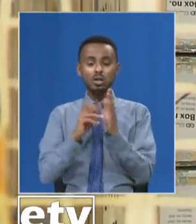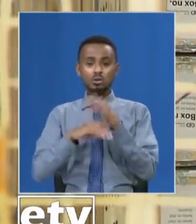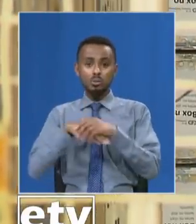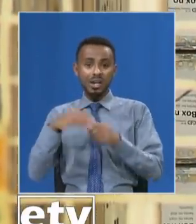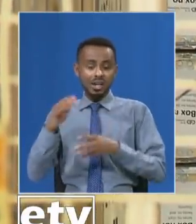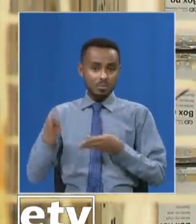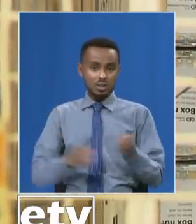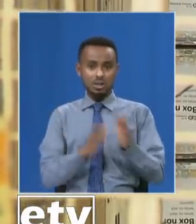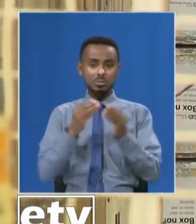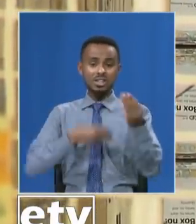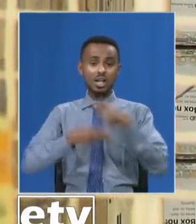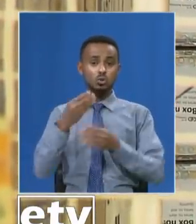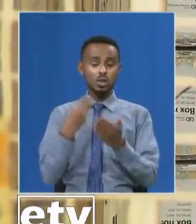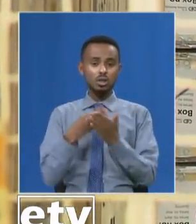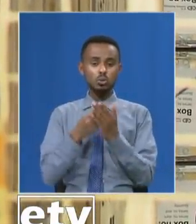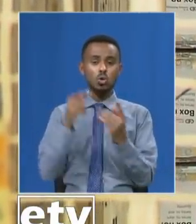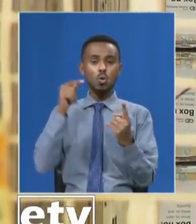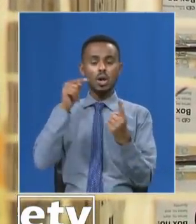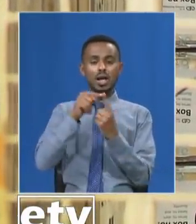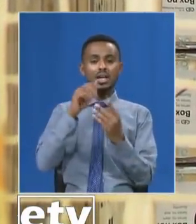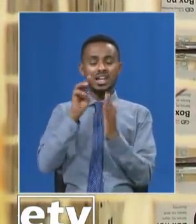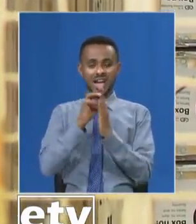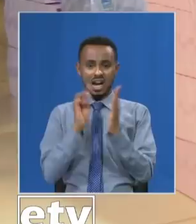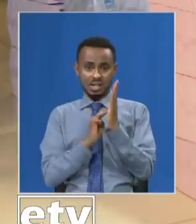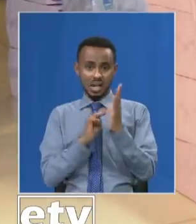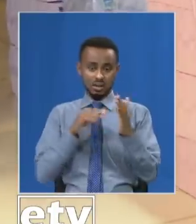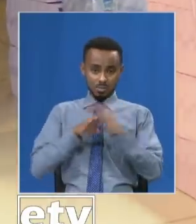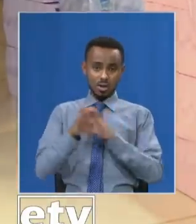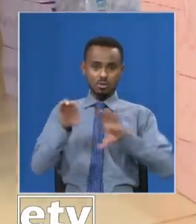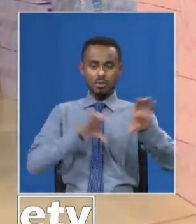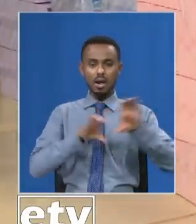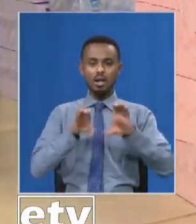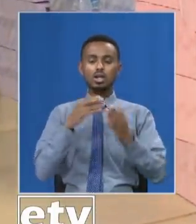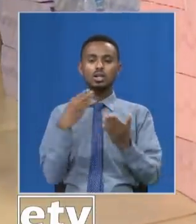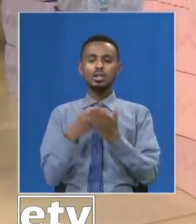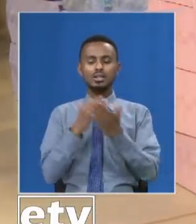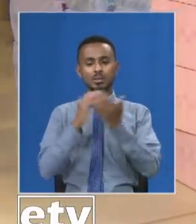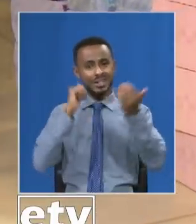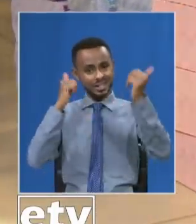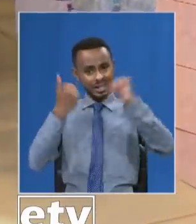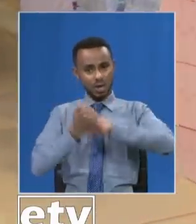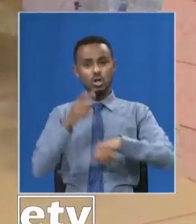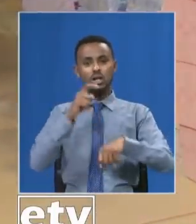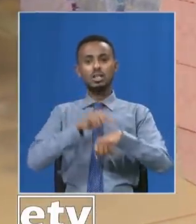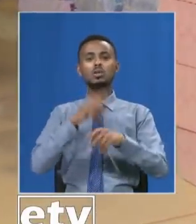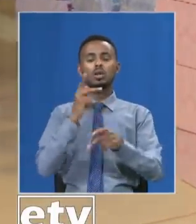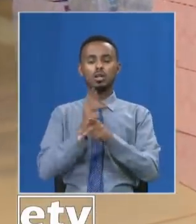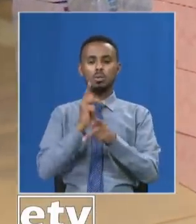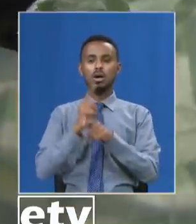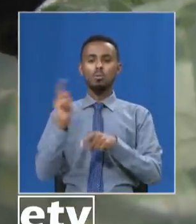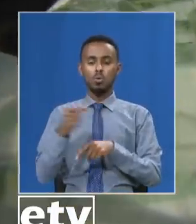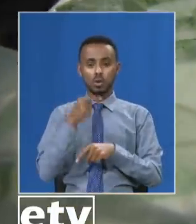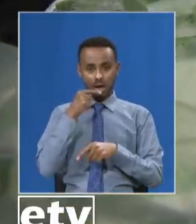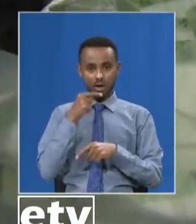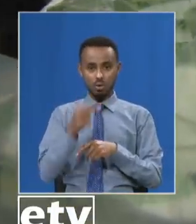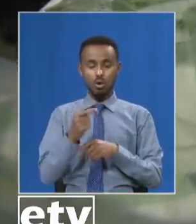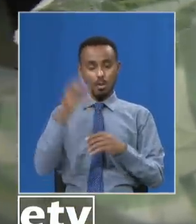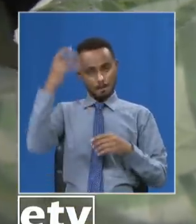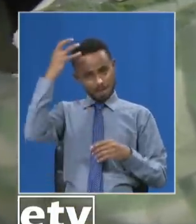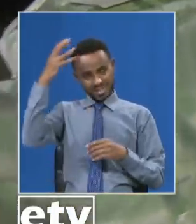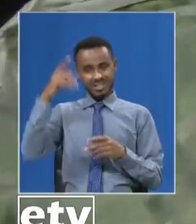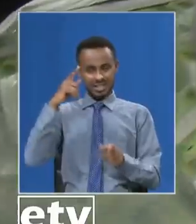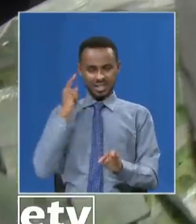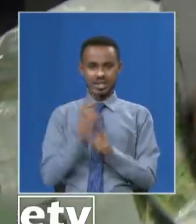መንገድ የሚዘዋወሩ ገንዘቦች ወደ ህጋዊ መንገድ እንዲመጡ ስለሚያደርግ የብር ኖት ቅያሬው ጊዜውን የጠበቀ መሆኑን ገልጸው